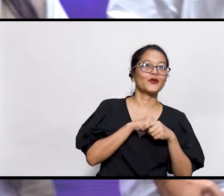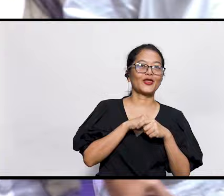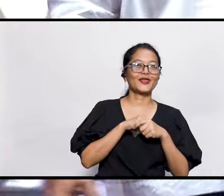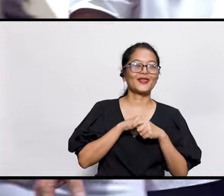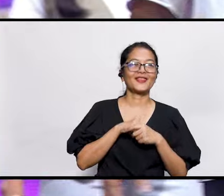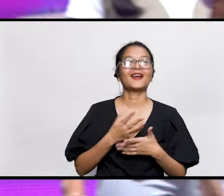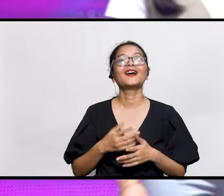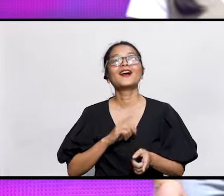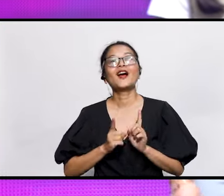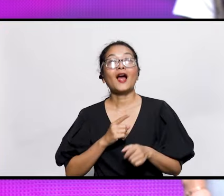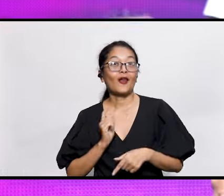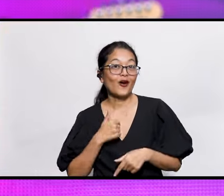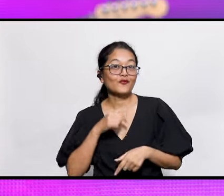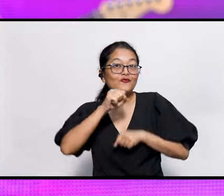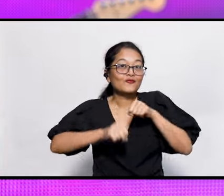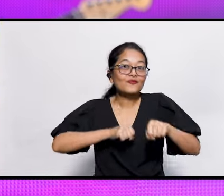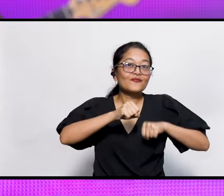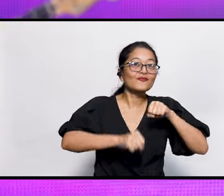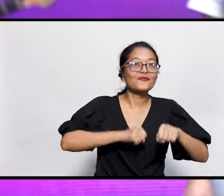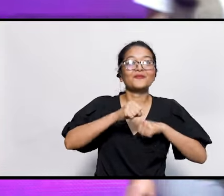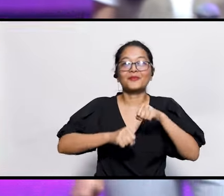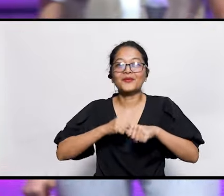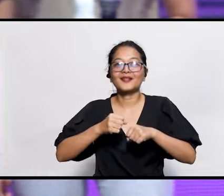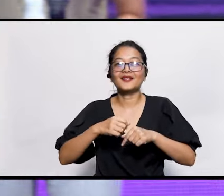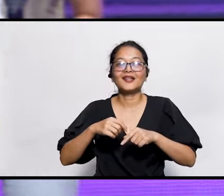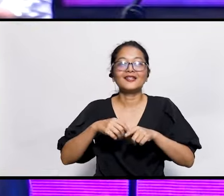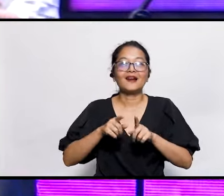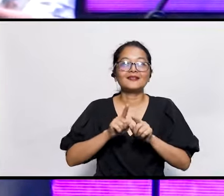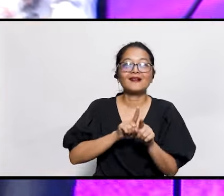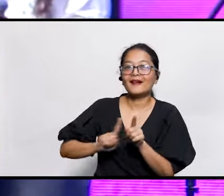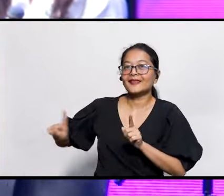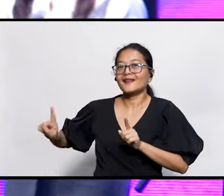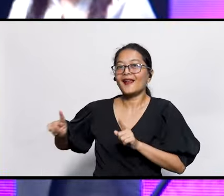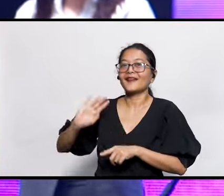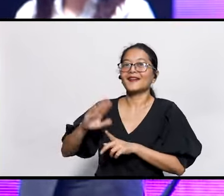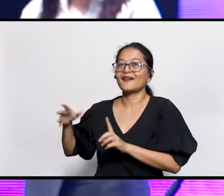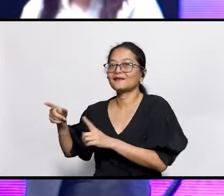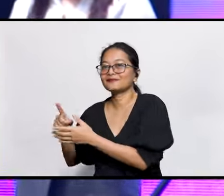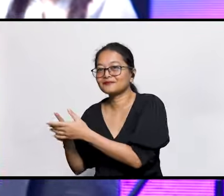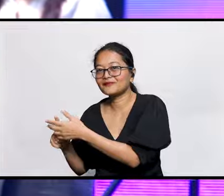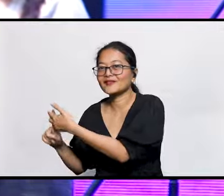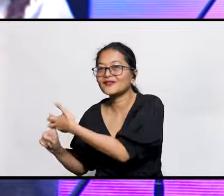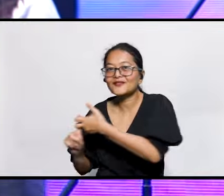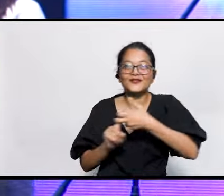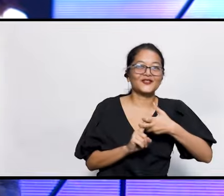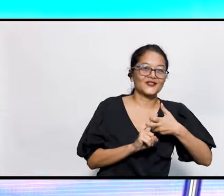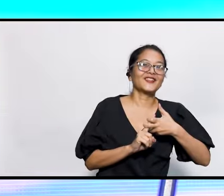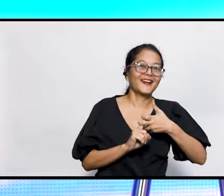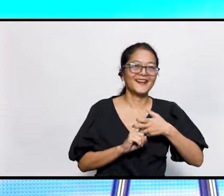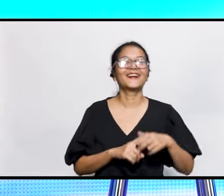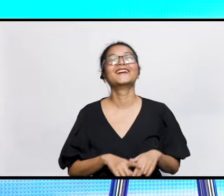kalau saya sepeda ini ada yang ketinggalan bisa Cak saudara tuan